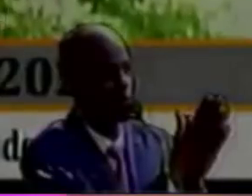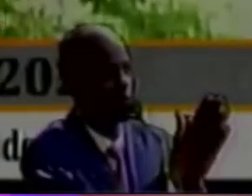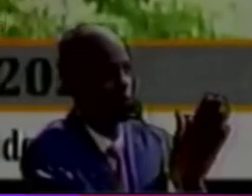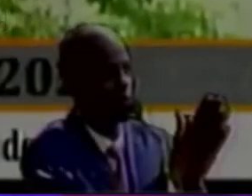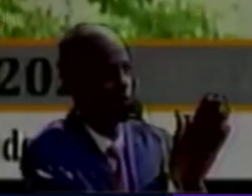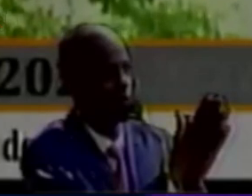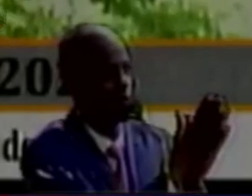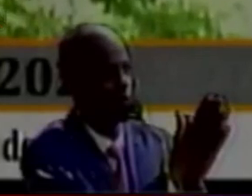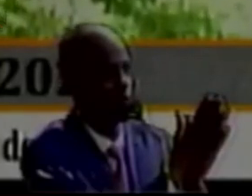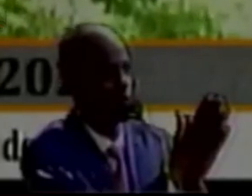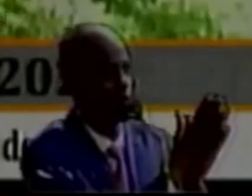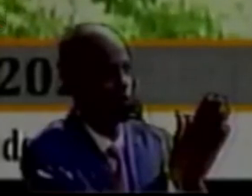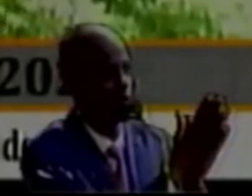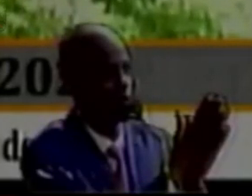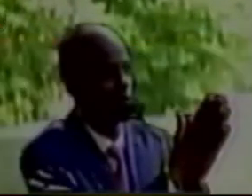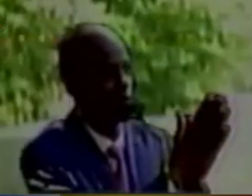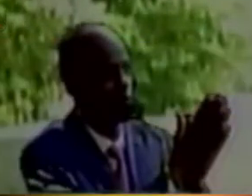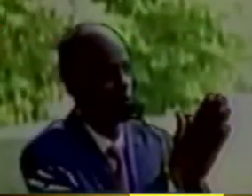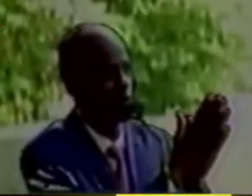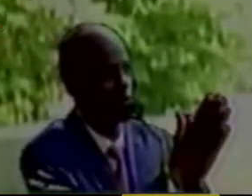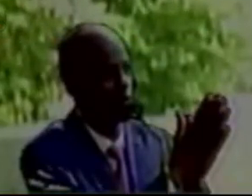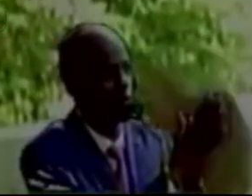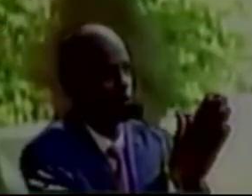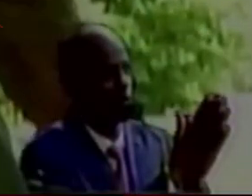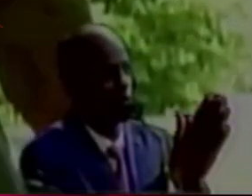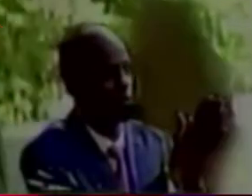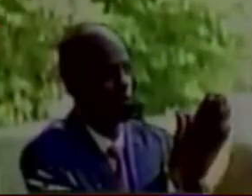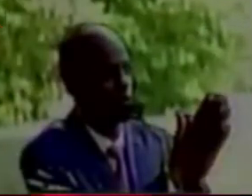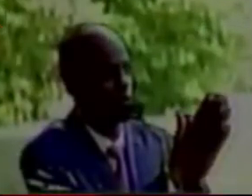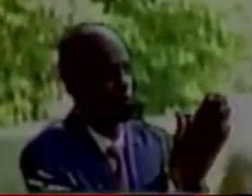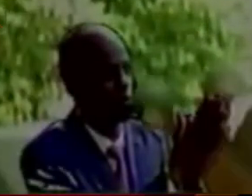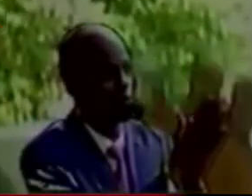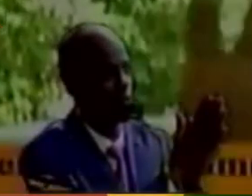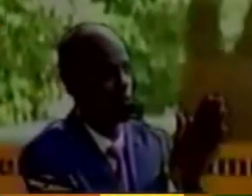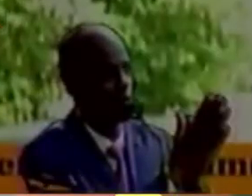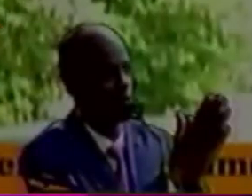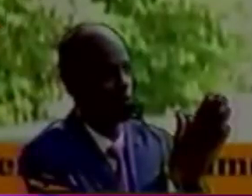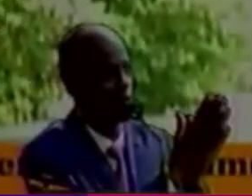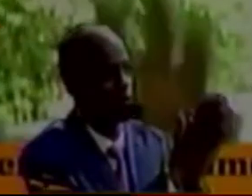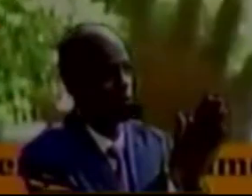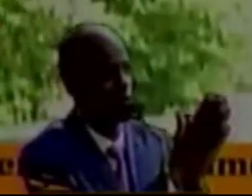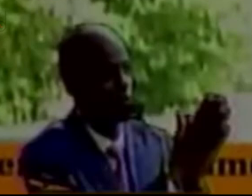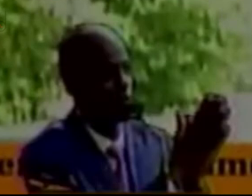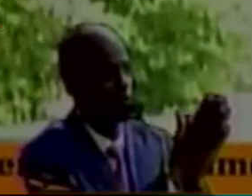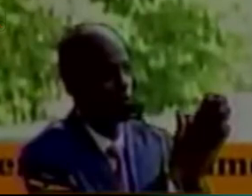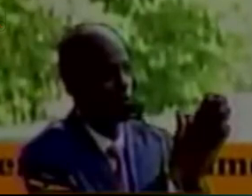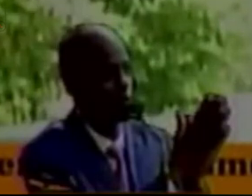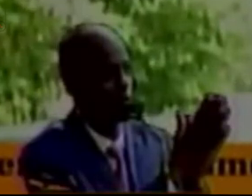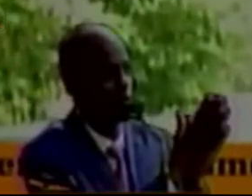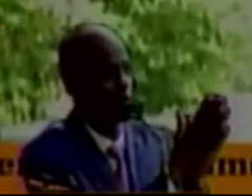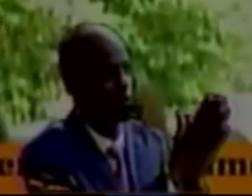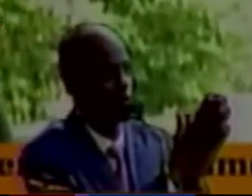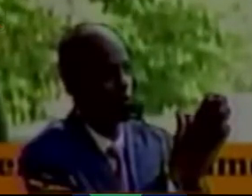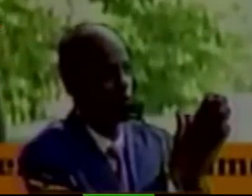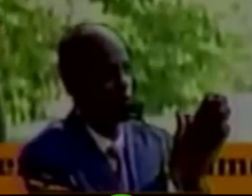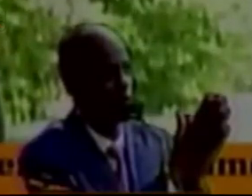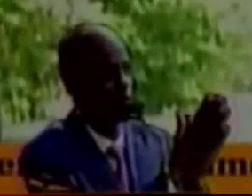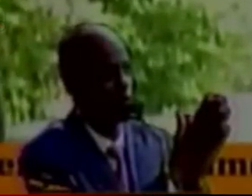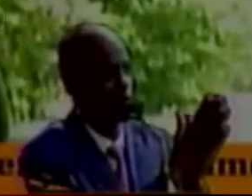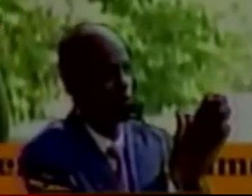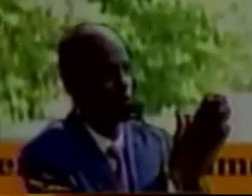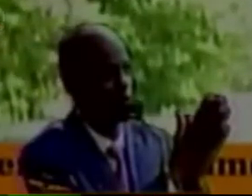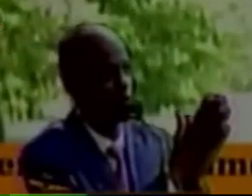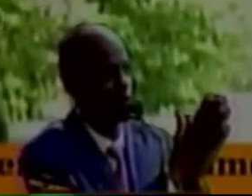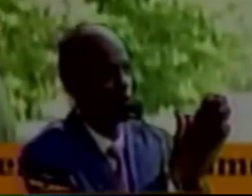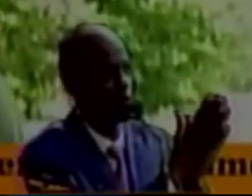structure tribunal là lui-même, il faut gagner plusieurs chambres, il faut gagner toute greffe, il faut gagner toute une série